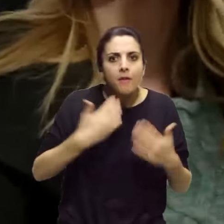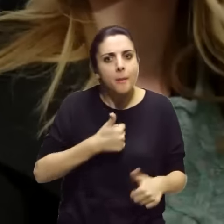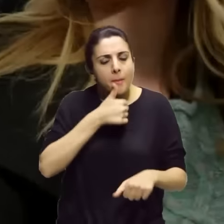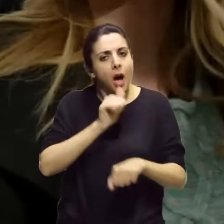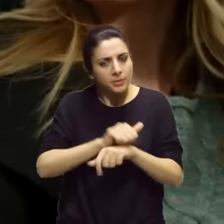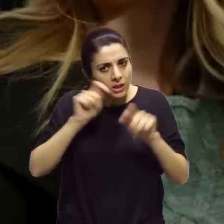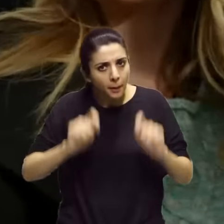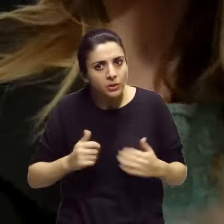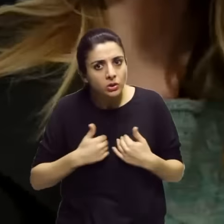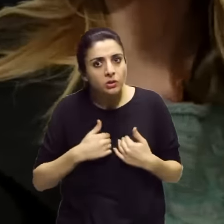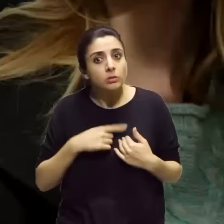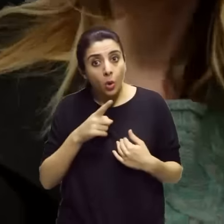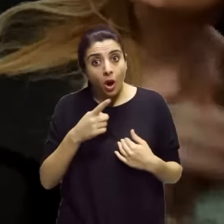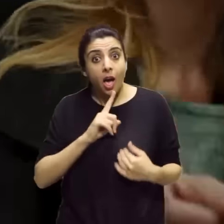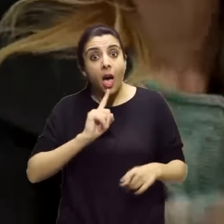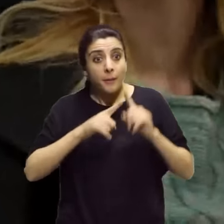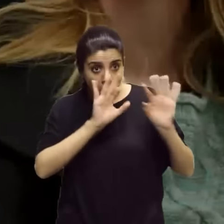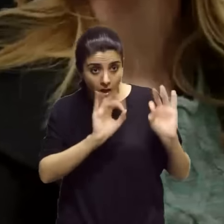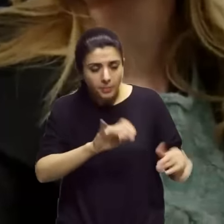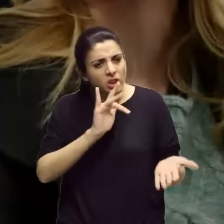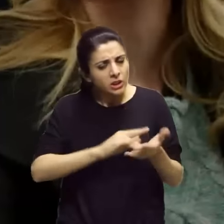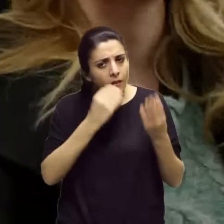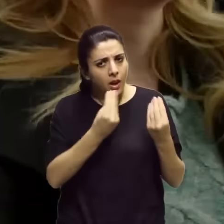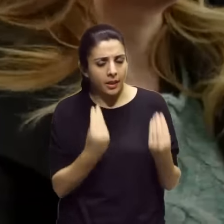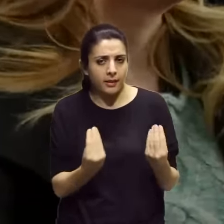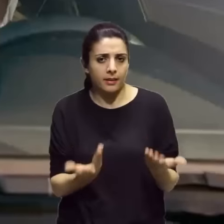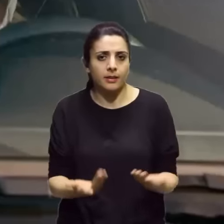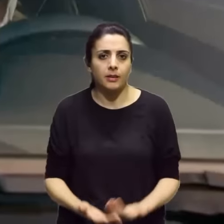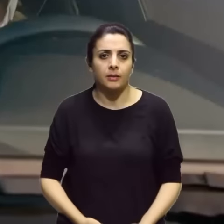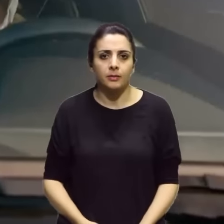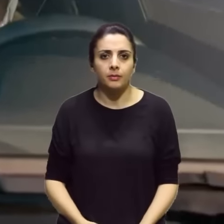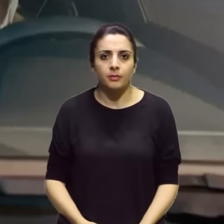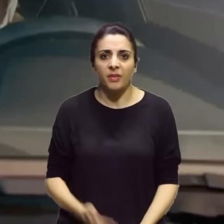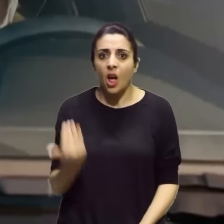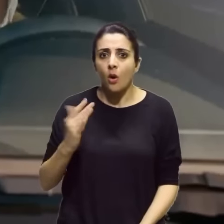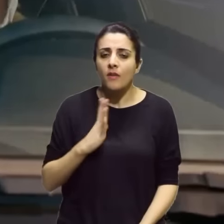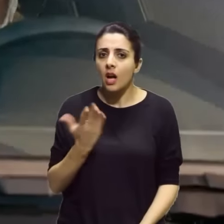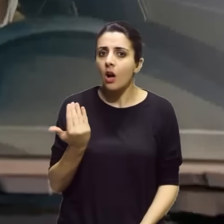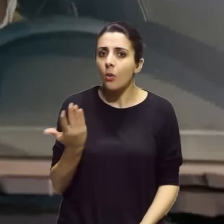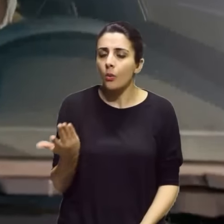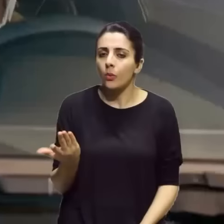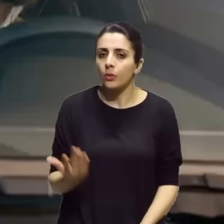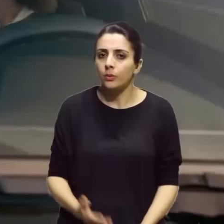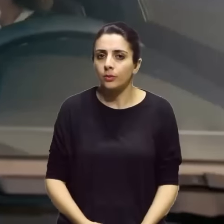babamı da attıracağım. Eğer o veriyorsa bu emirleri, o da cezasını çeksin. Geliyorlar. Geliyorlar mı?